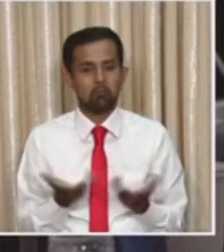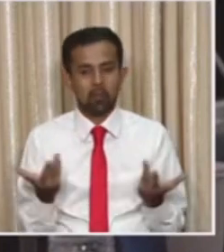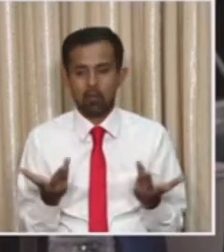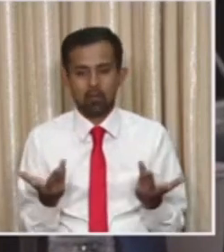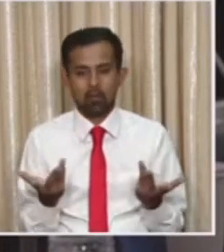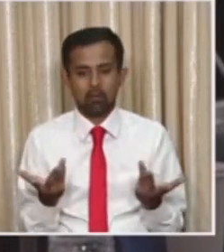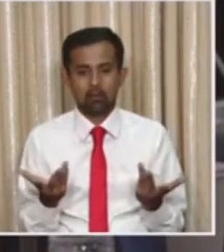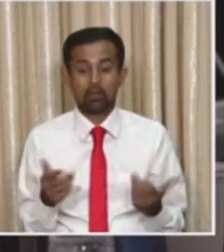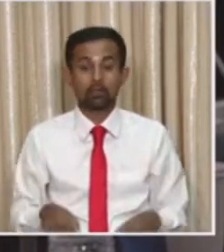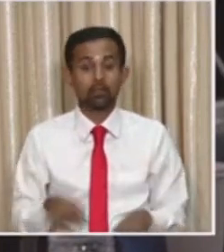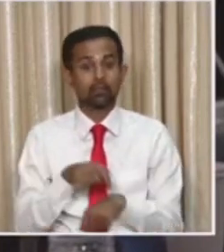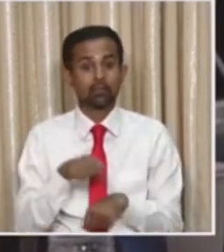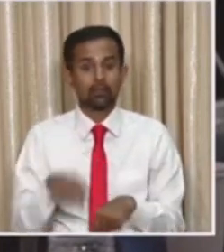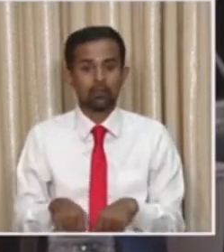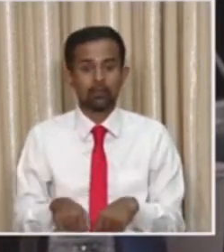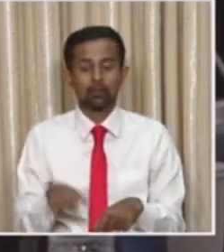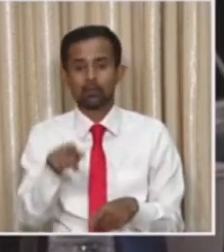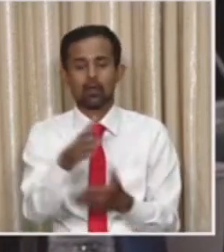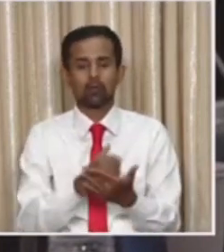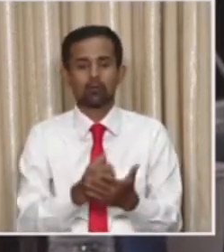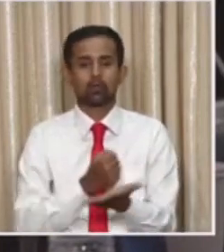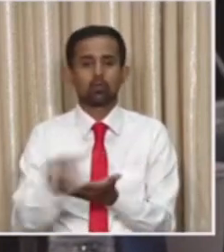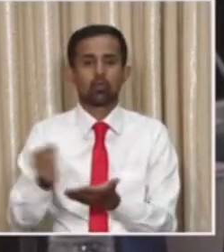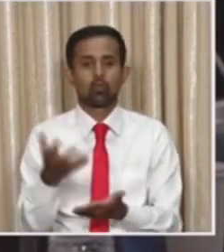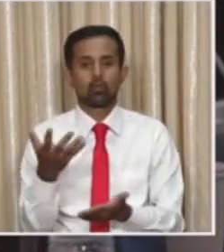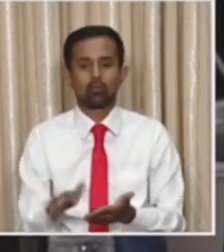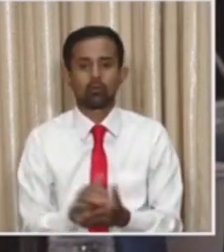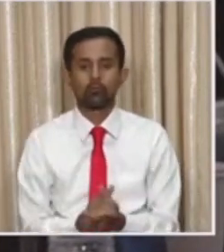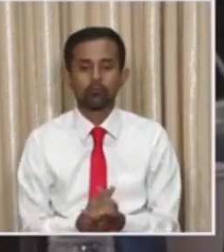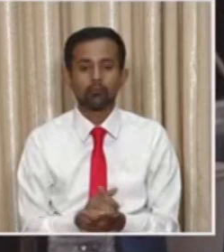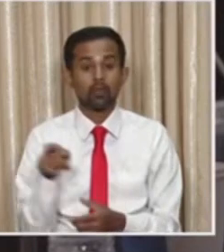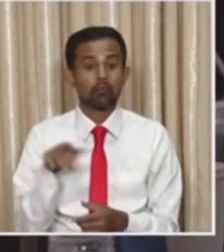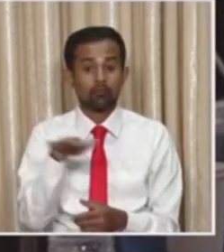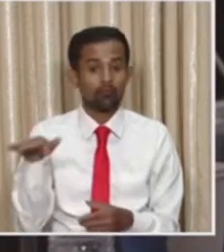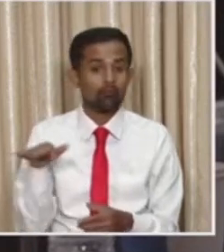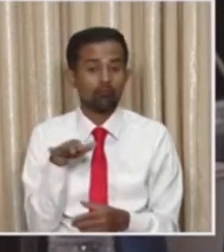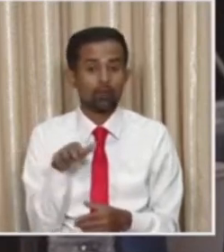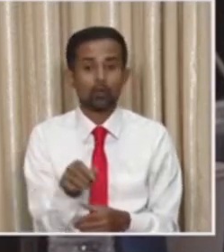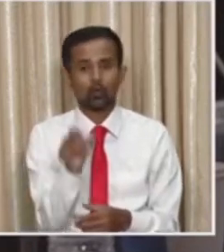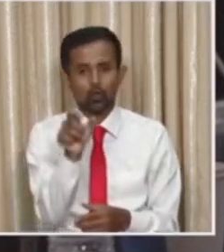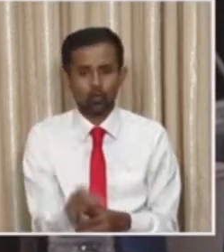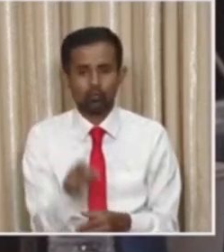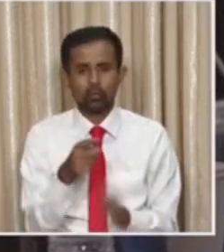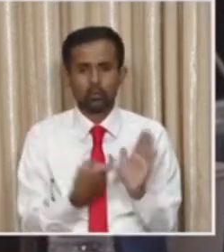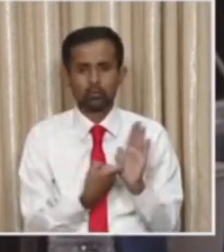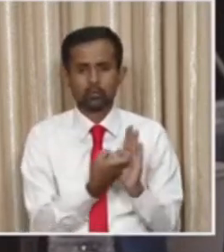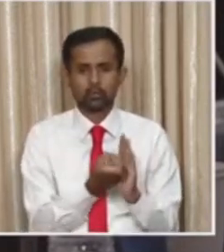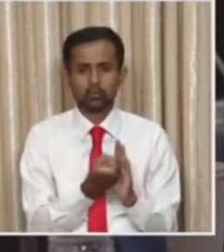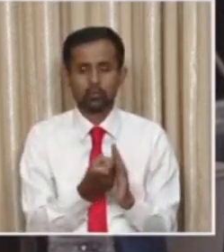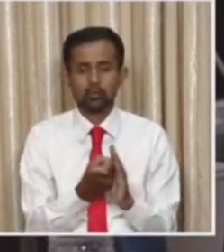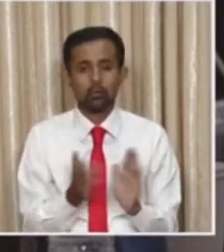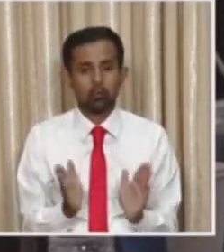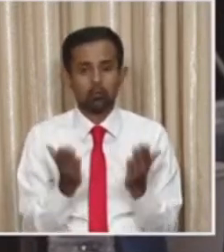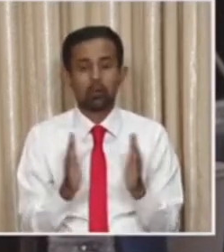முழுமையாக அழித்தொழிக்கப்பட்டிருக்கின்றது. ஆகவே அந்த இடங்களை ஒருபொழுதும் விட்டுக் கொடுக்க முடியாது. அங்கே நீங்கள் சட்டவிரோதமாக கட்டியிருக்கின்ற அந்த விகாரை